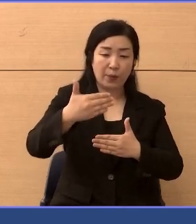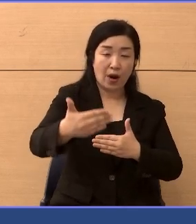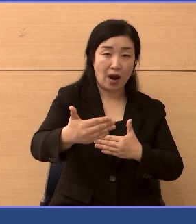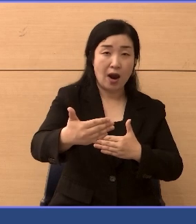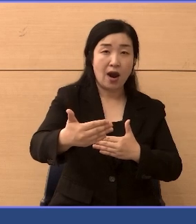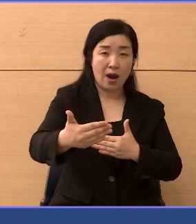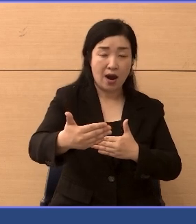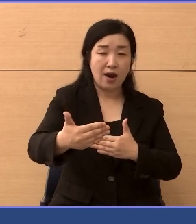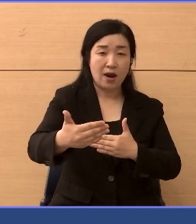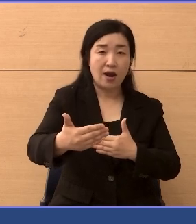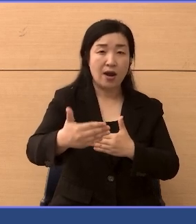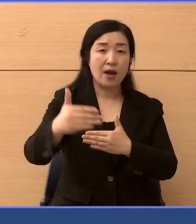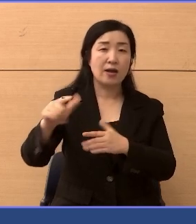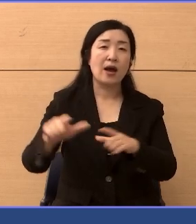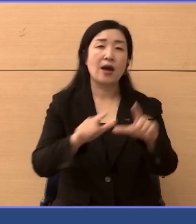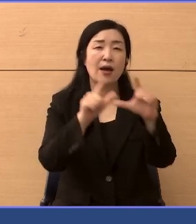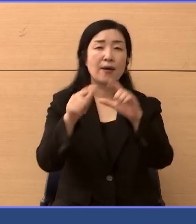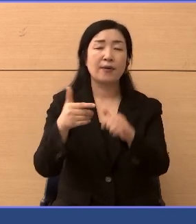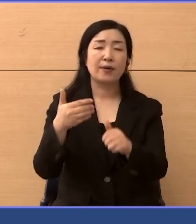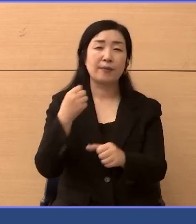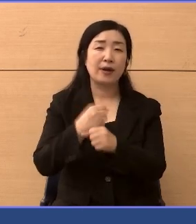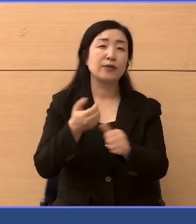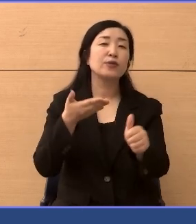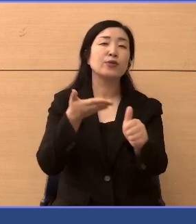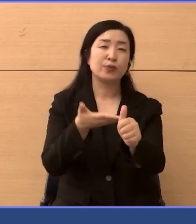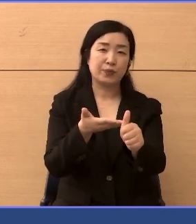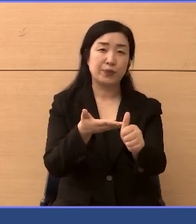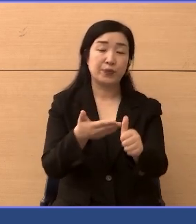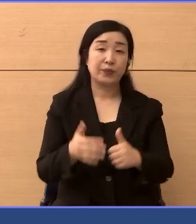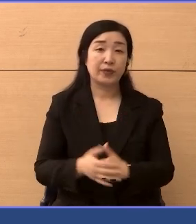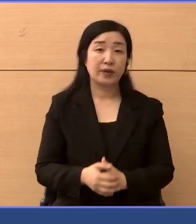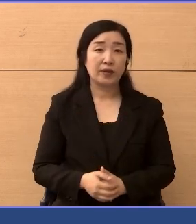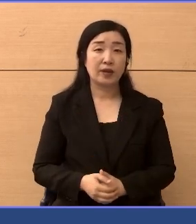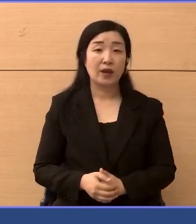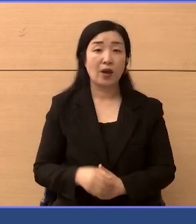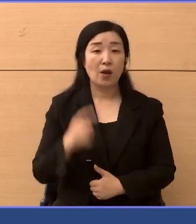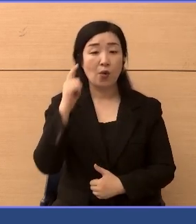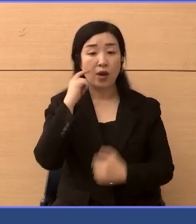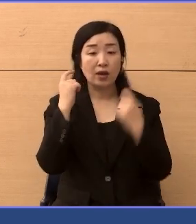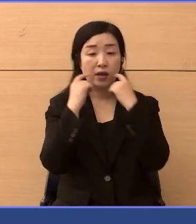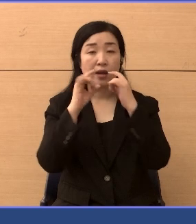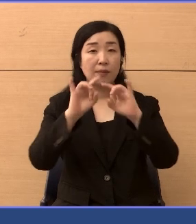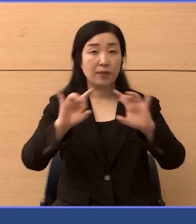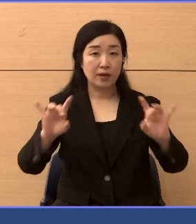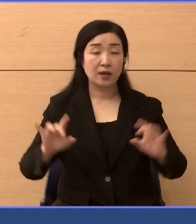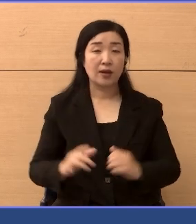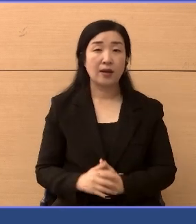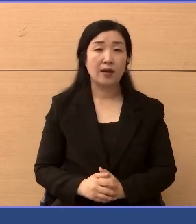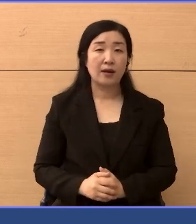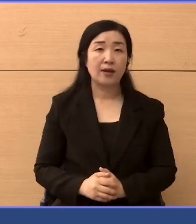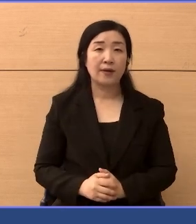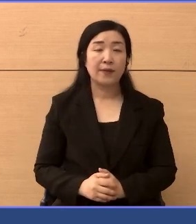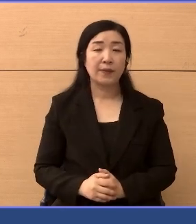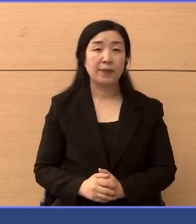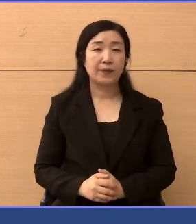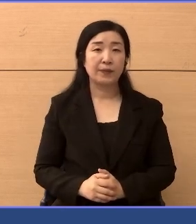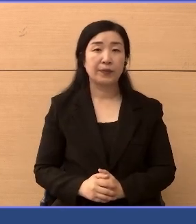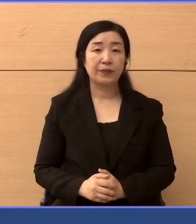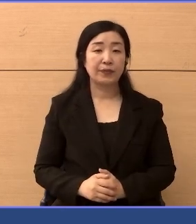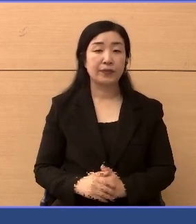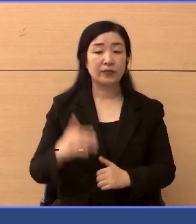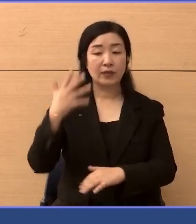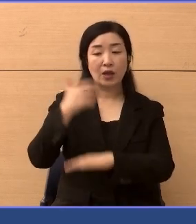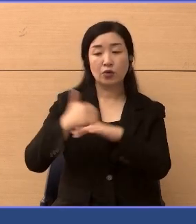for many 반독립적으로 살아갈 수 individuals, they 있도록 may 해 want 주어야 to 합니다. establish 많은 a partnership 개인들이 in adult 뭔가 life, and